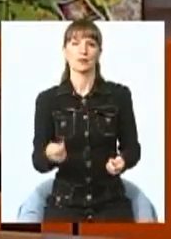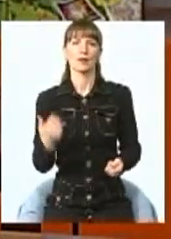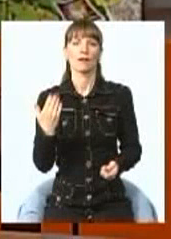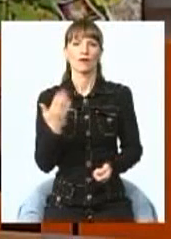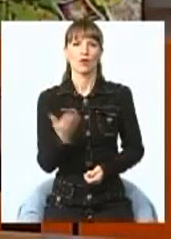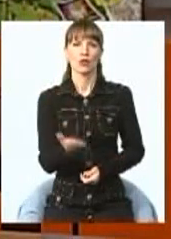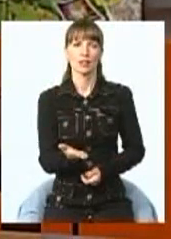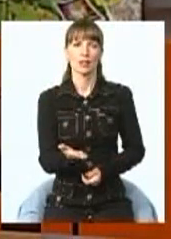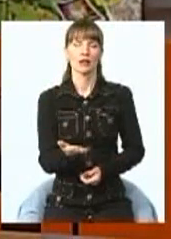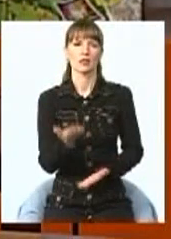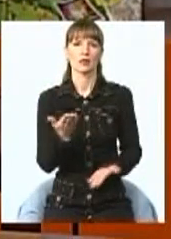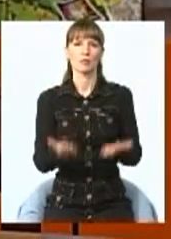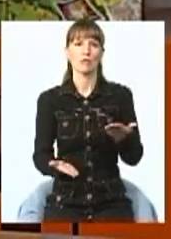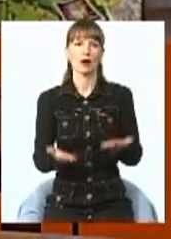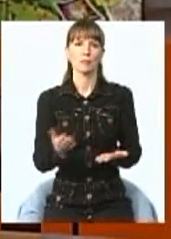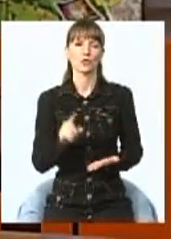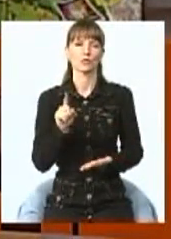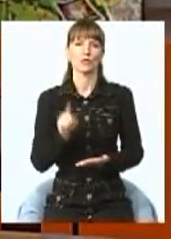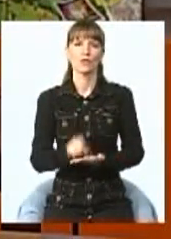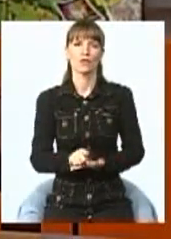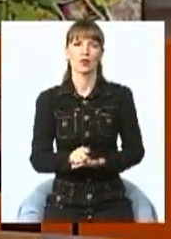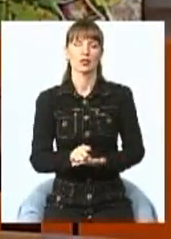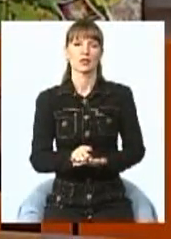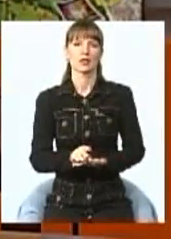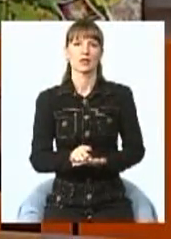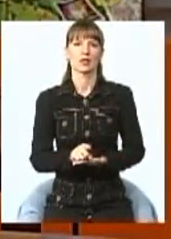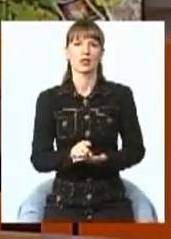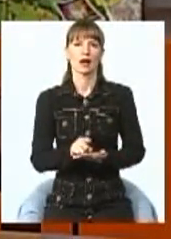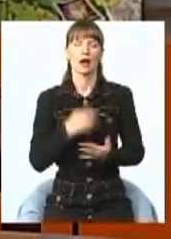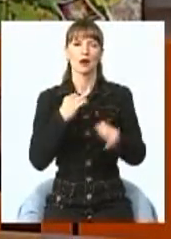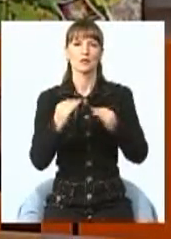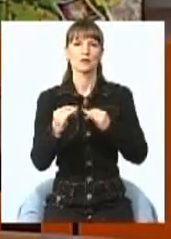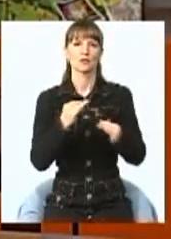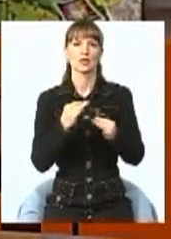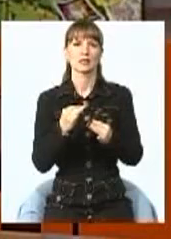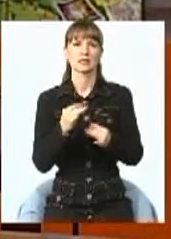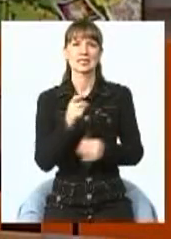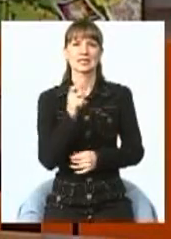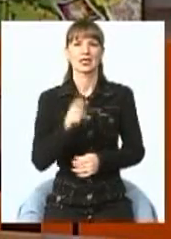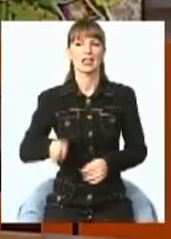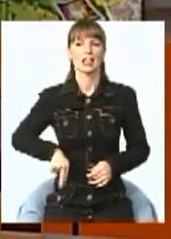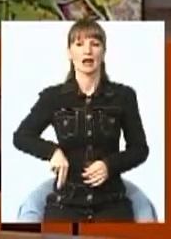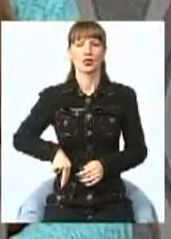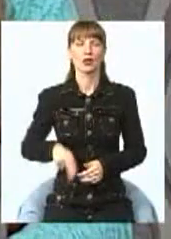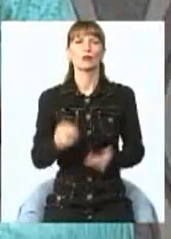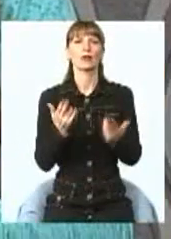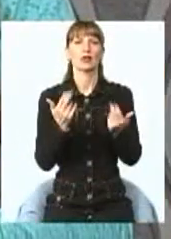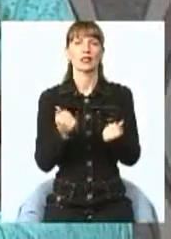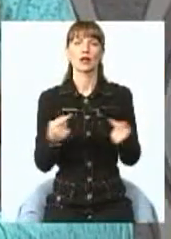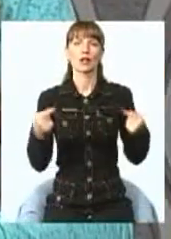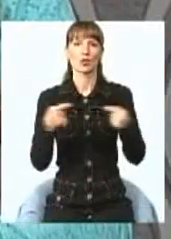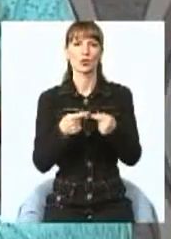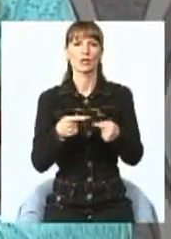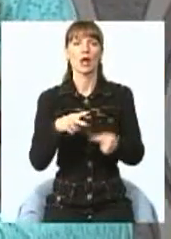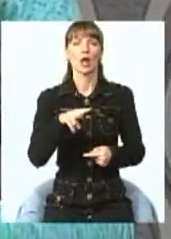вони, мабуть, повинні общатися з директорами. Так, цілком вірно.